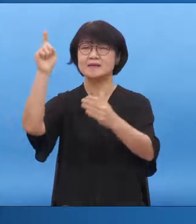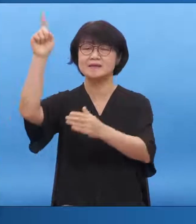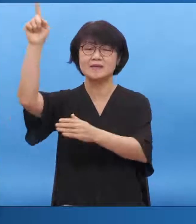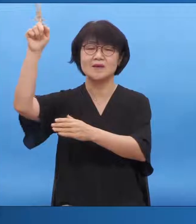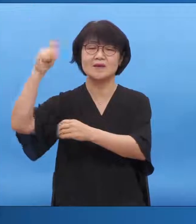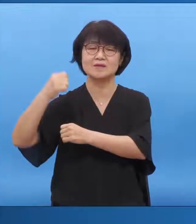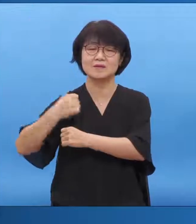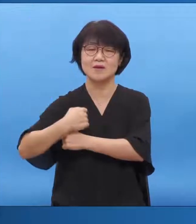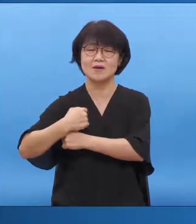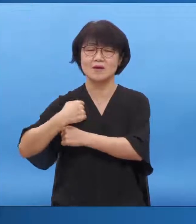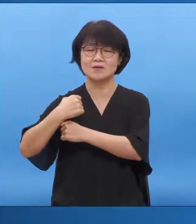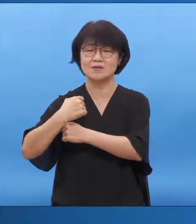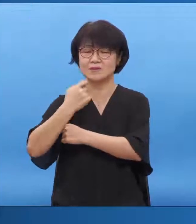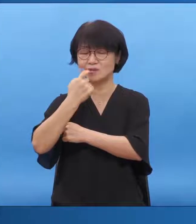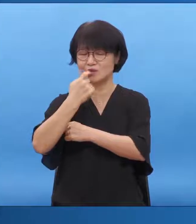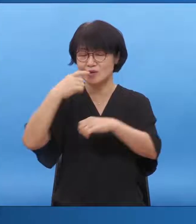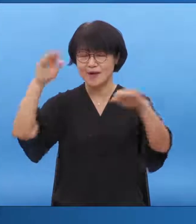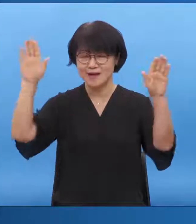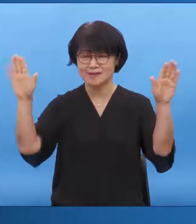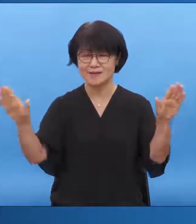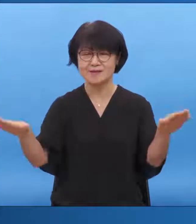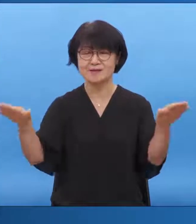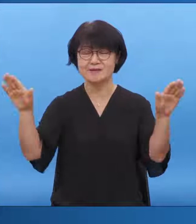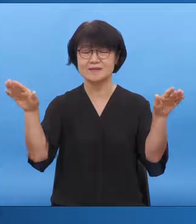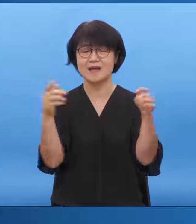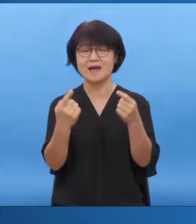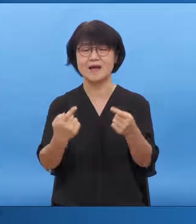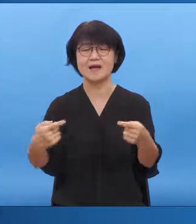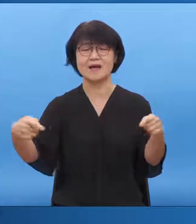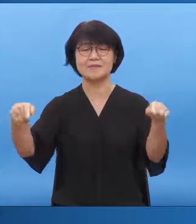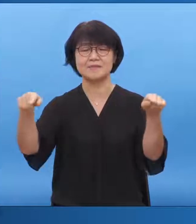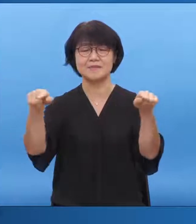노래하리. 저 천군과 천사